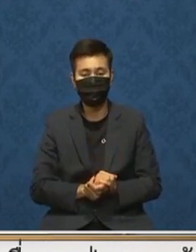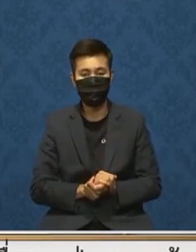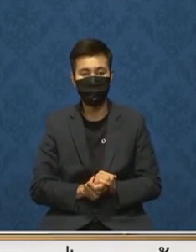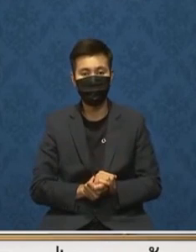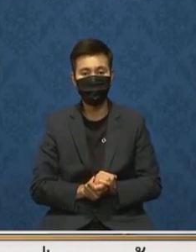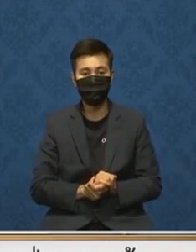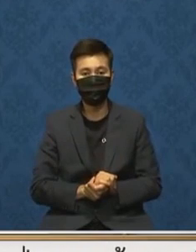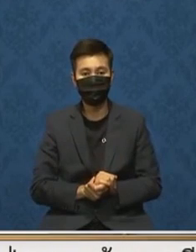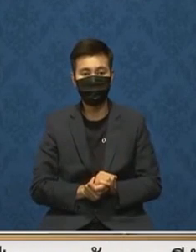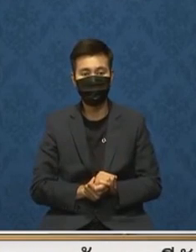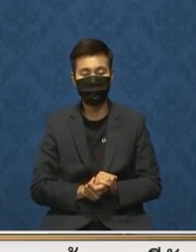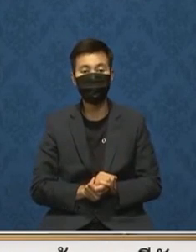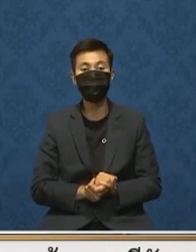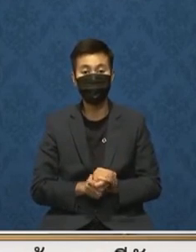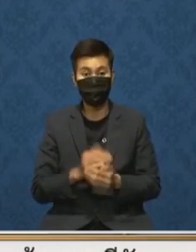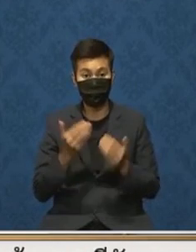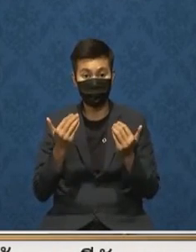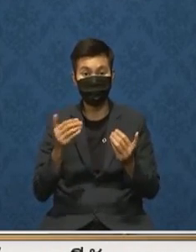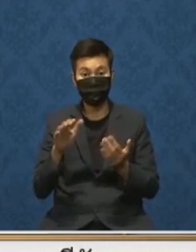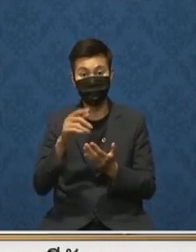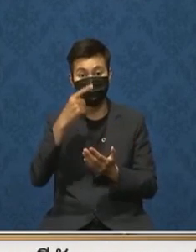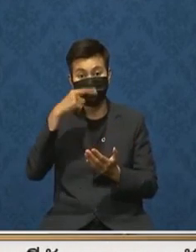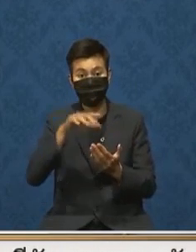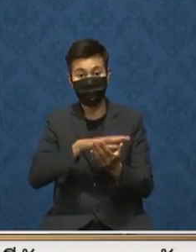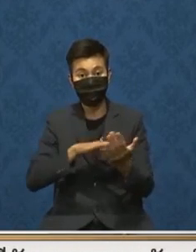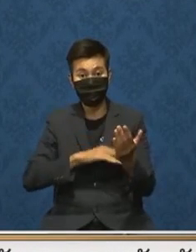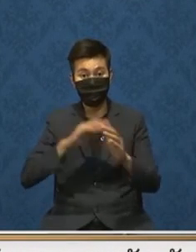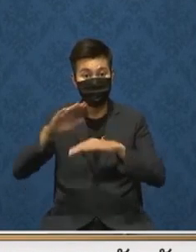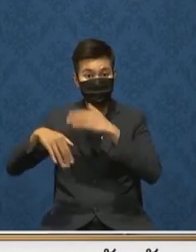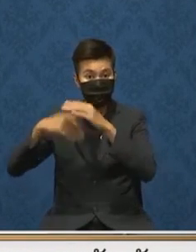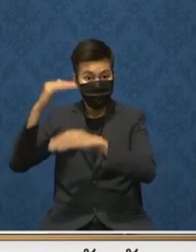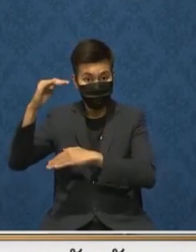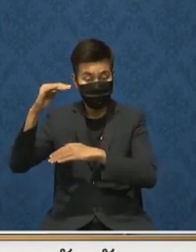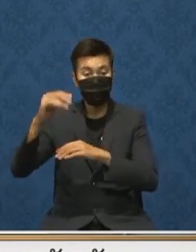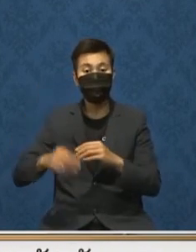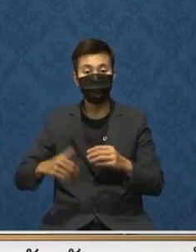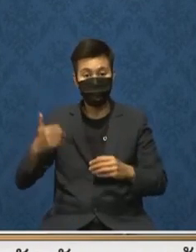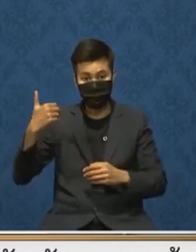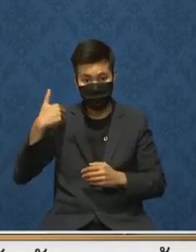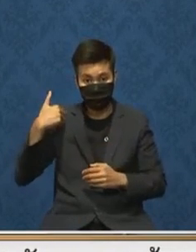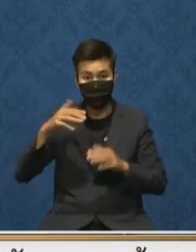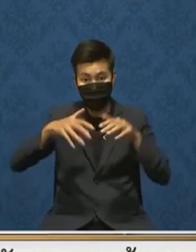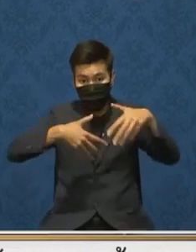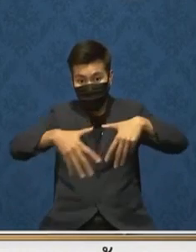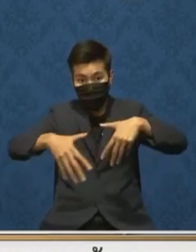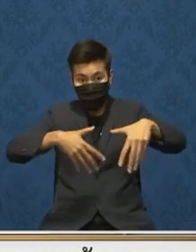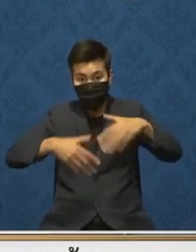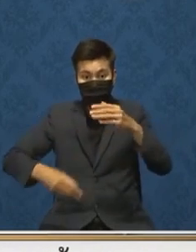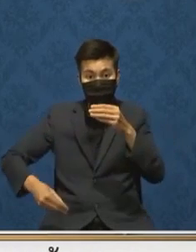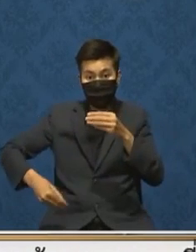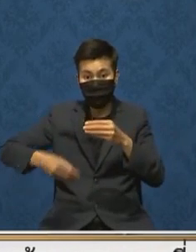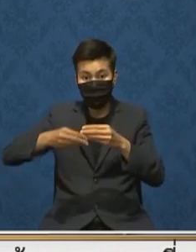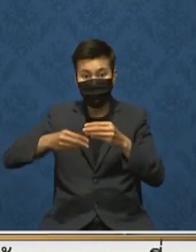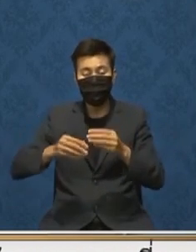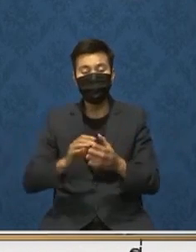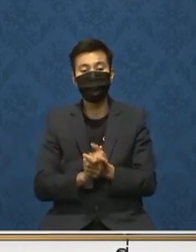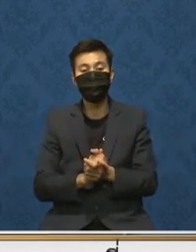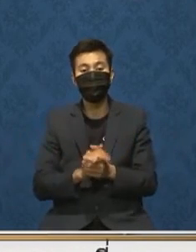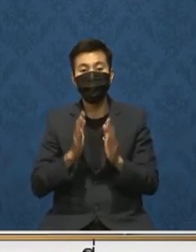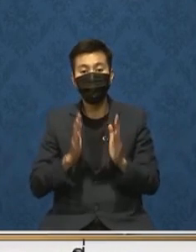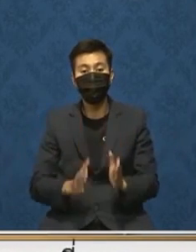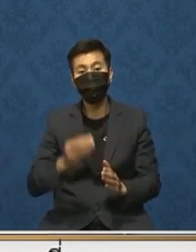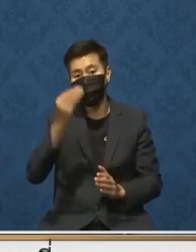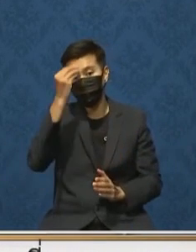เราเจริญขึ้นมีประชากรมากขึ้นท่านประธานครับในประเทศญี่ปุ่นเนี่ยเข